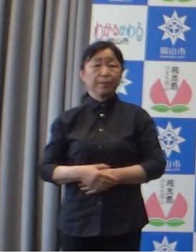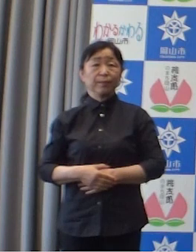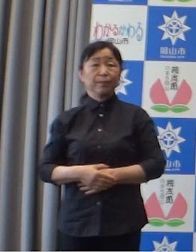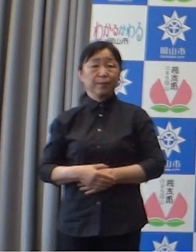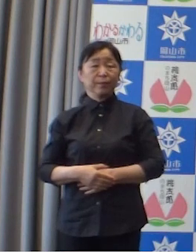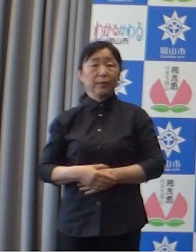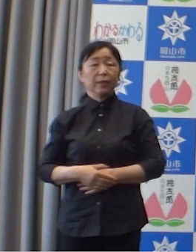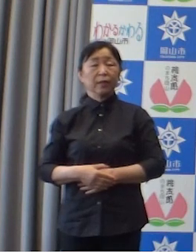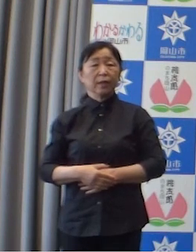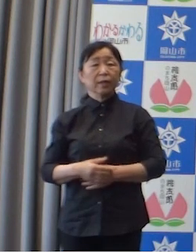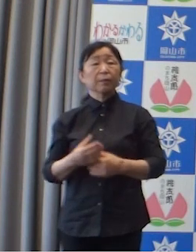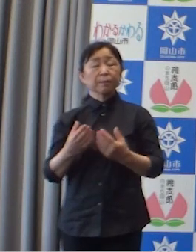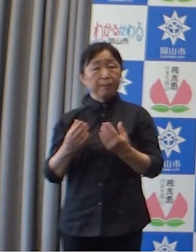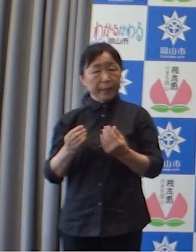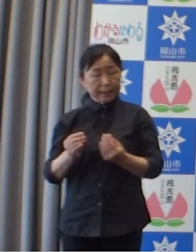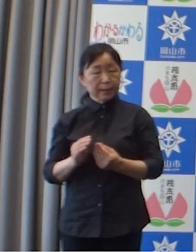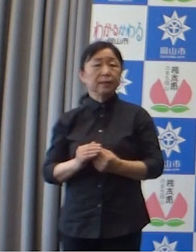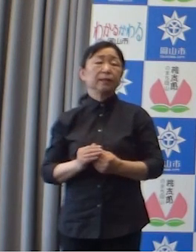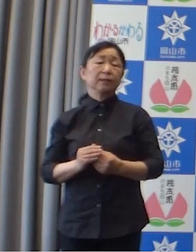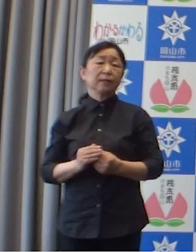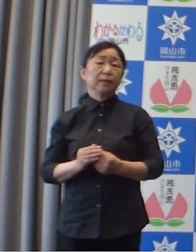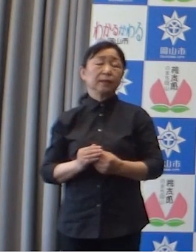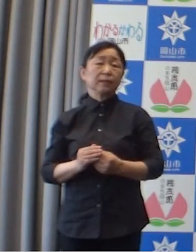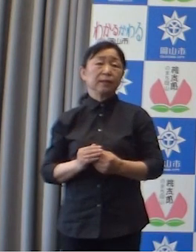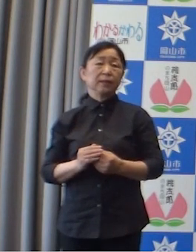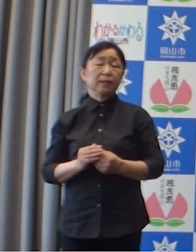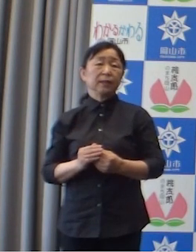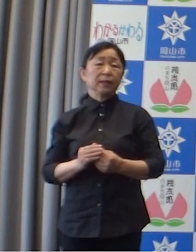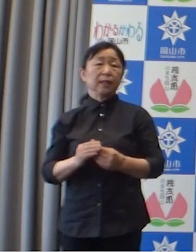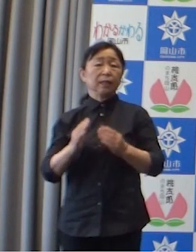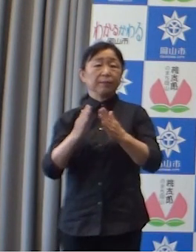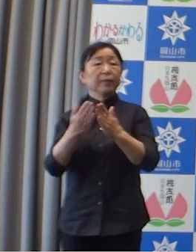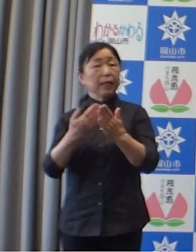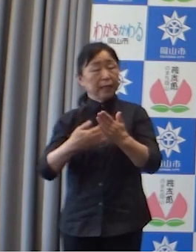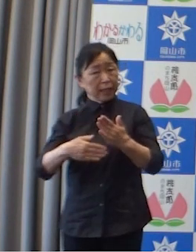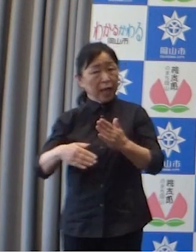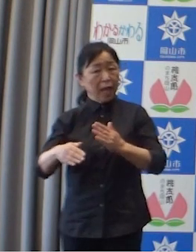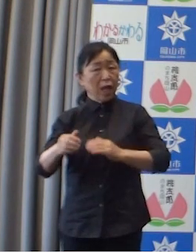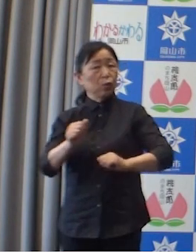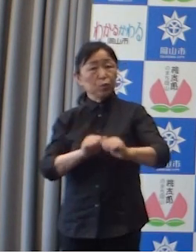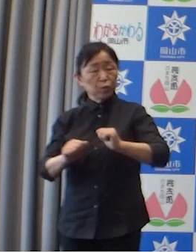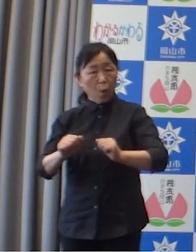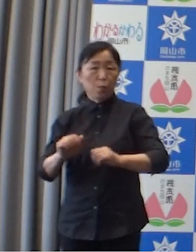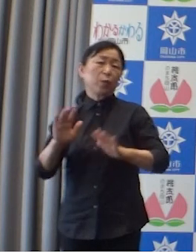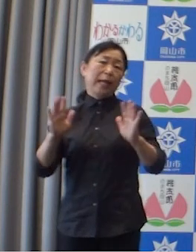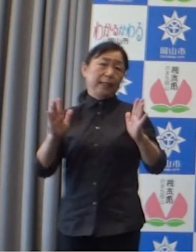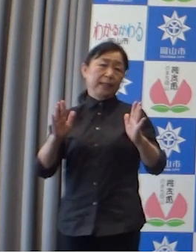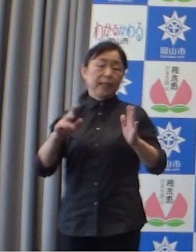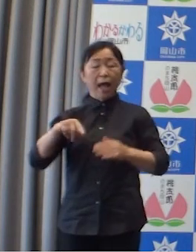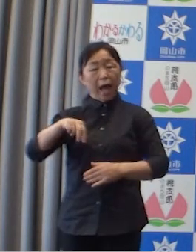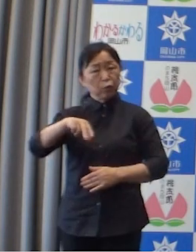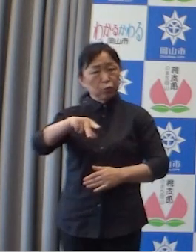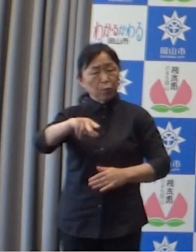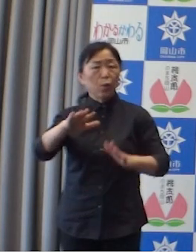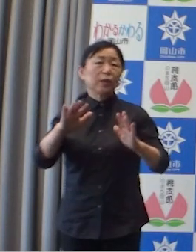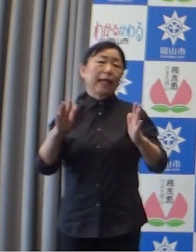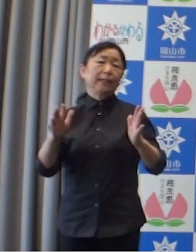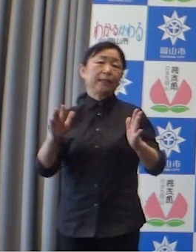か外に出て、運動しない、歩かないっていうのは